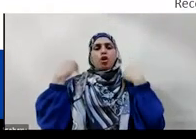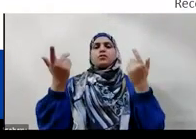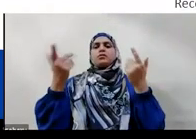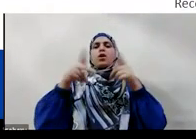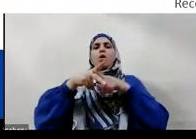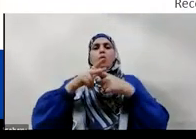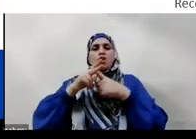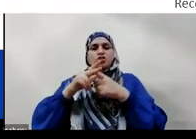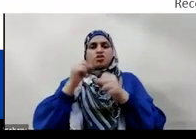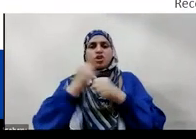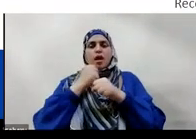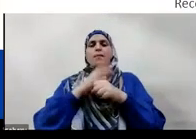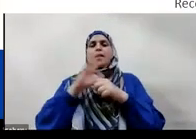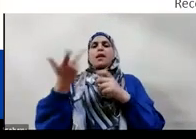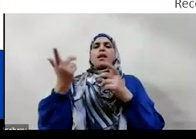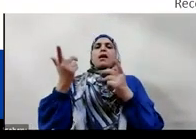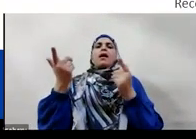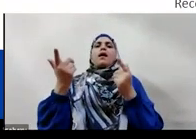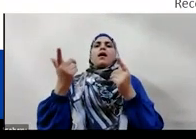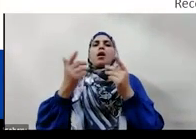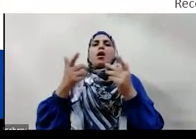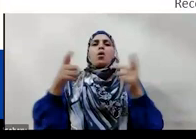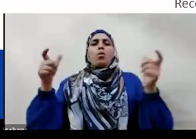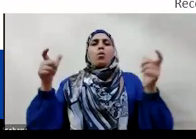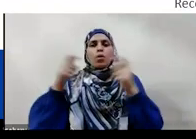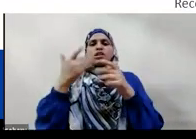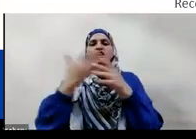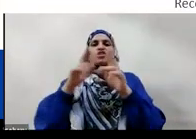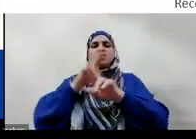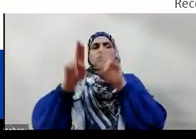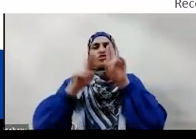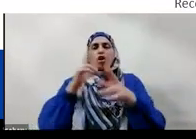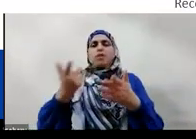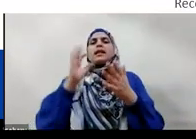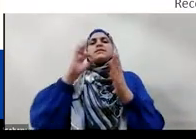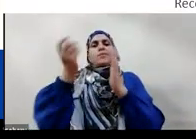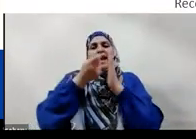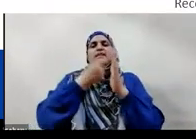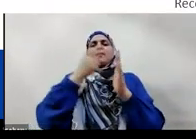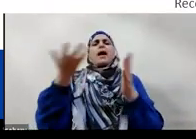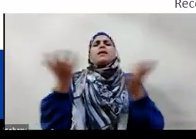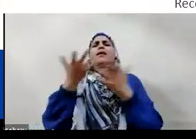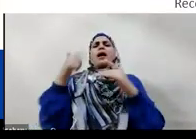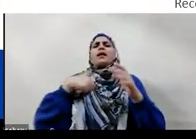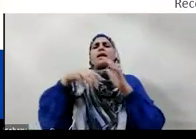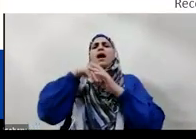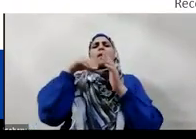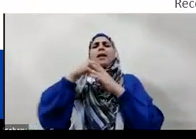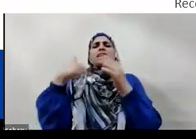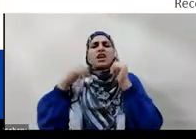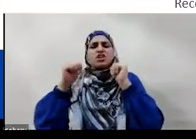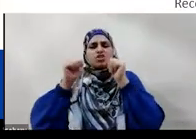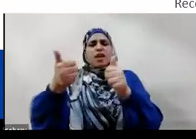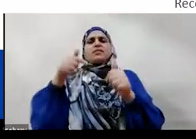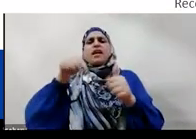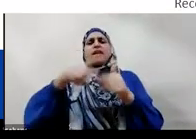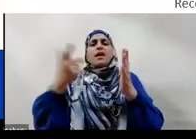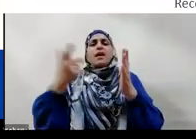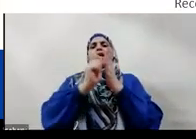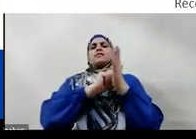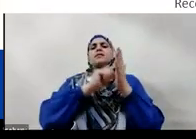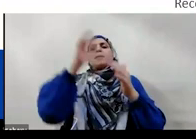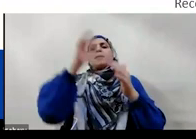أو عملتوا consultations وحضرتوا أي حاجة فيهم بتكتبوا برضو الحاجات اللي حضراتكم شاركتوا فيها. لو أنا عندي membership